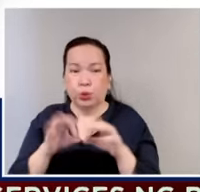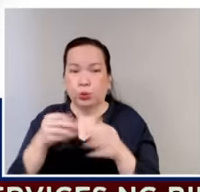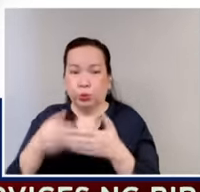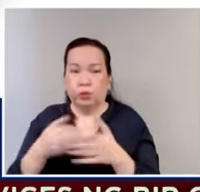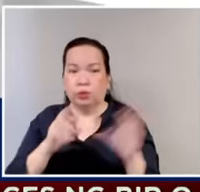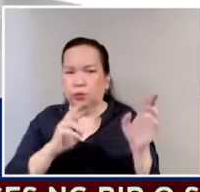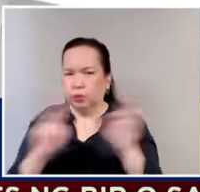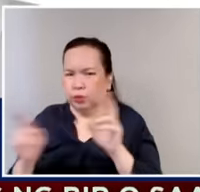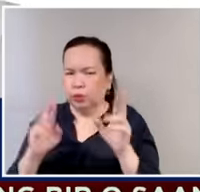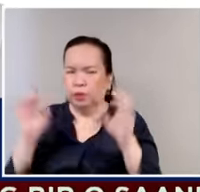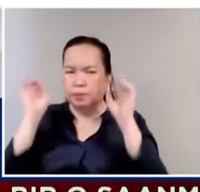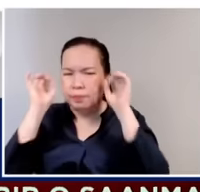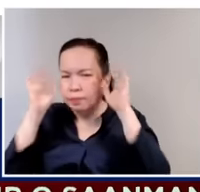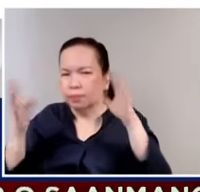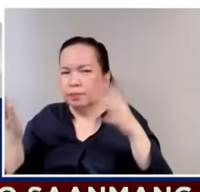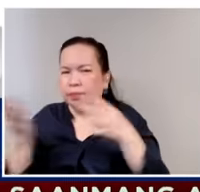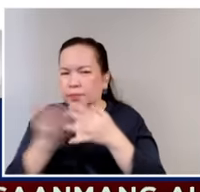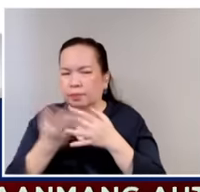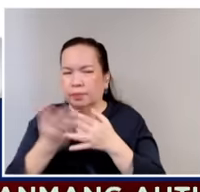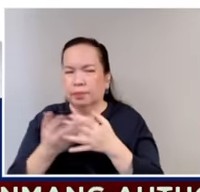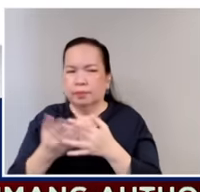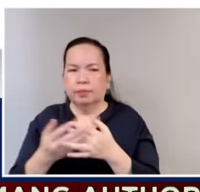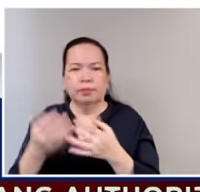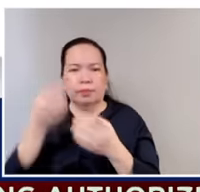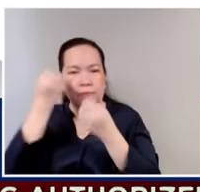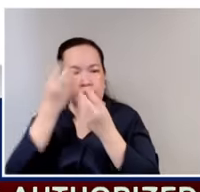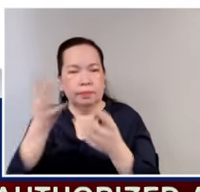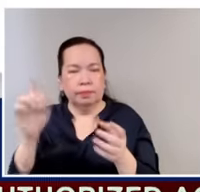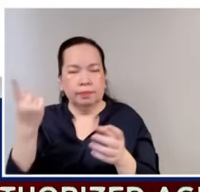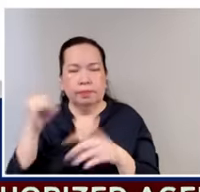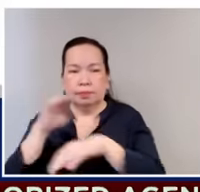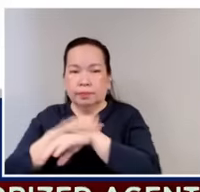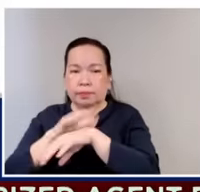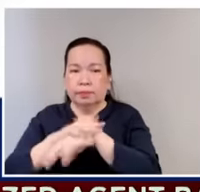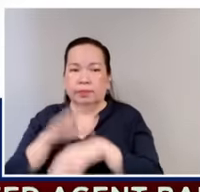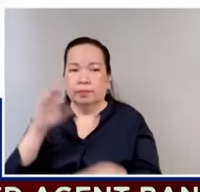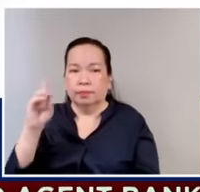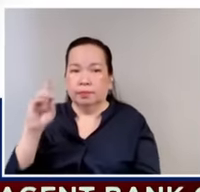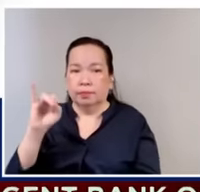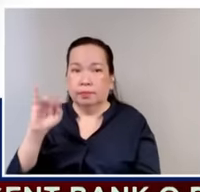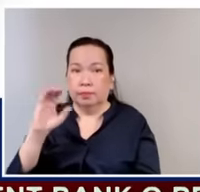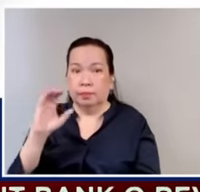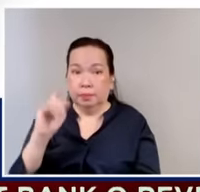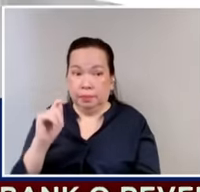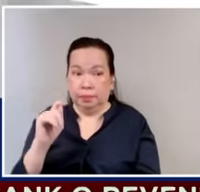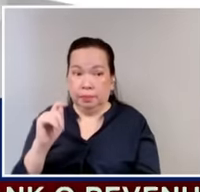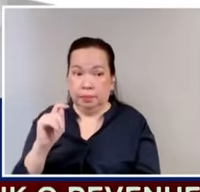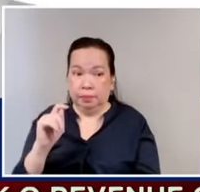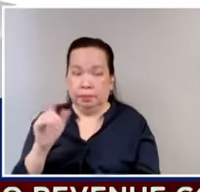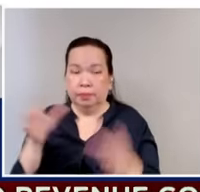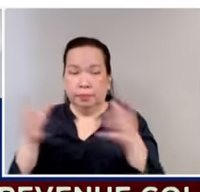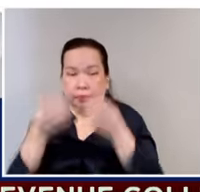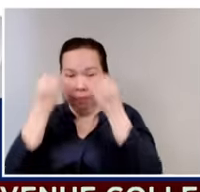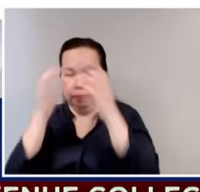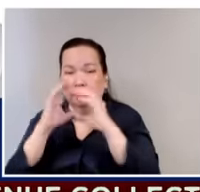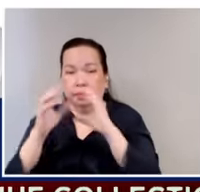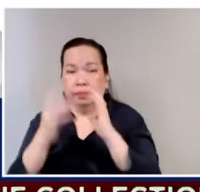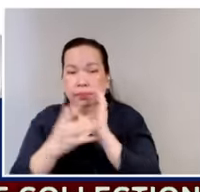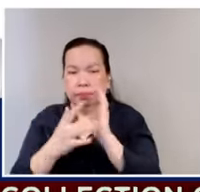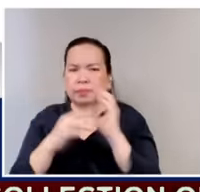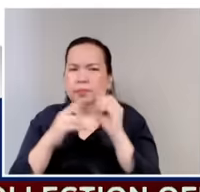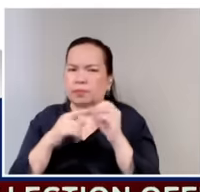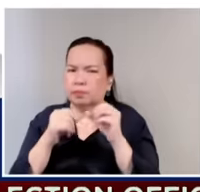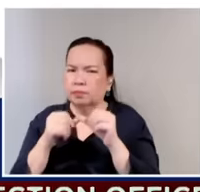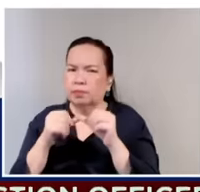banta dito. Nauna nang nagbabala sa publiko ang Department of Information and Communications Technology laban sa patuloy na